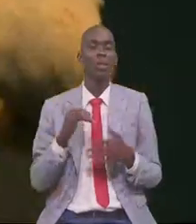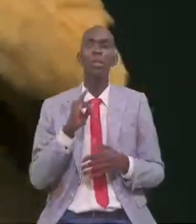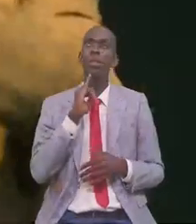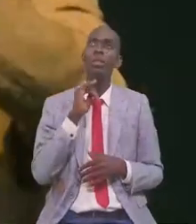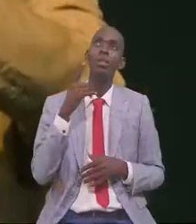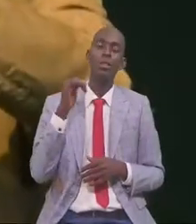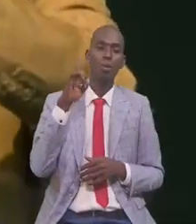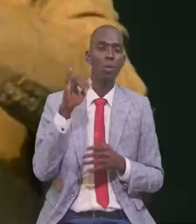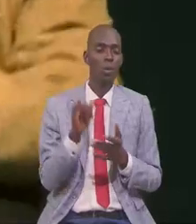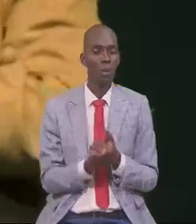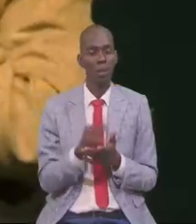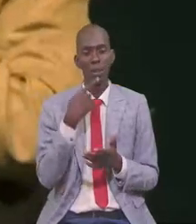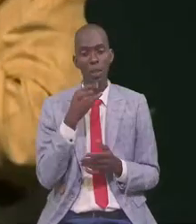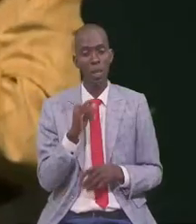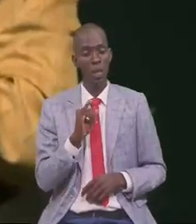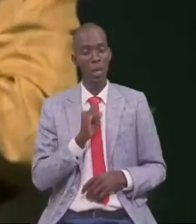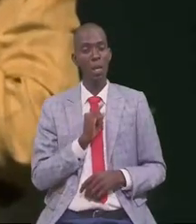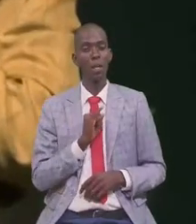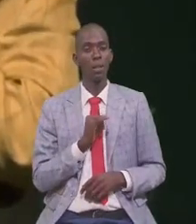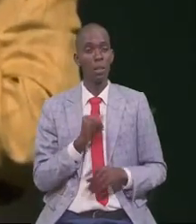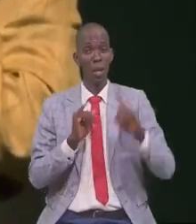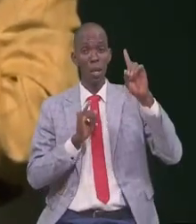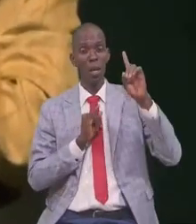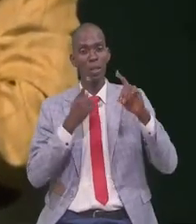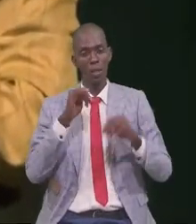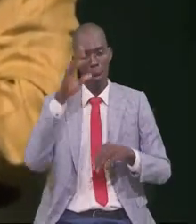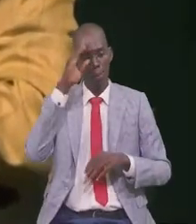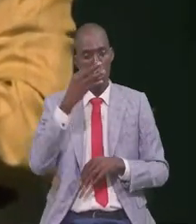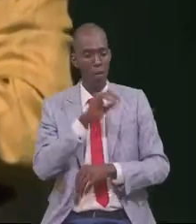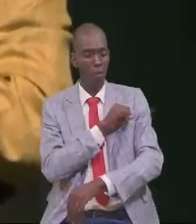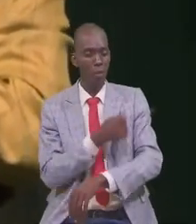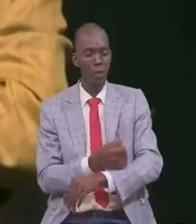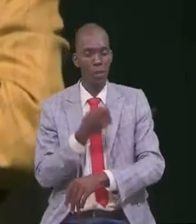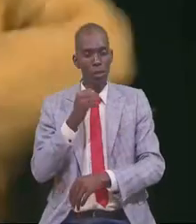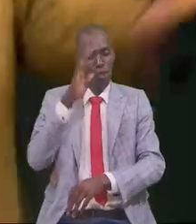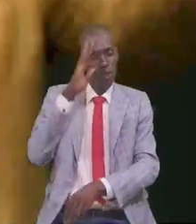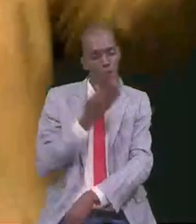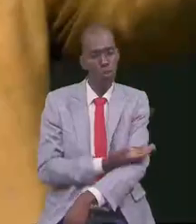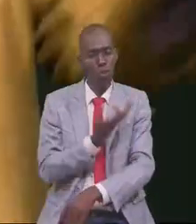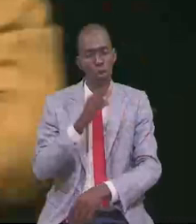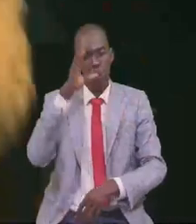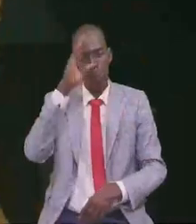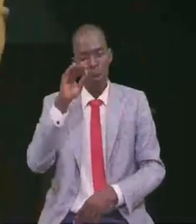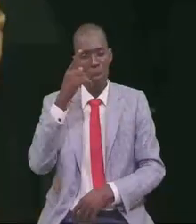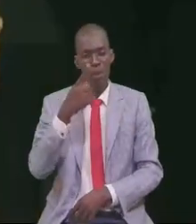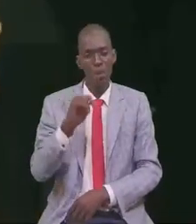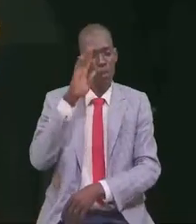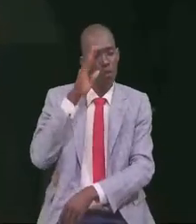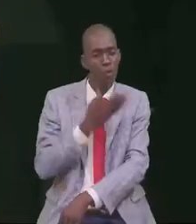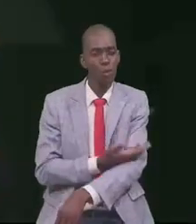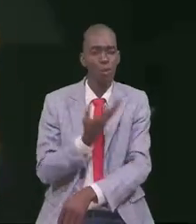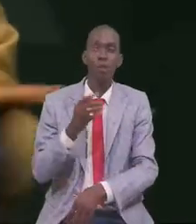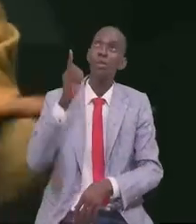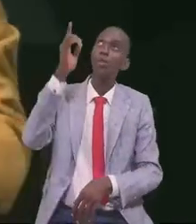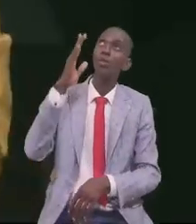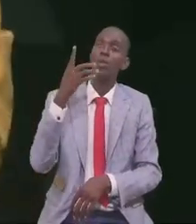dit, moi l'homme d'autorité, le Fils de l'homme, le Fils de Dieu, est celui qui a